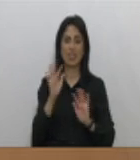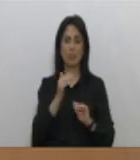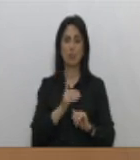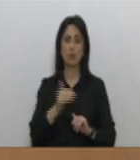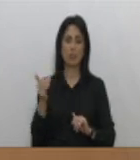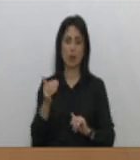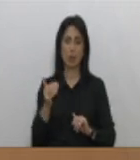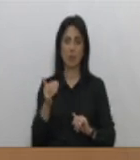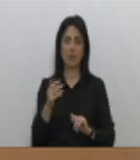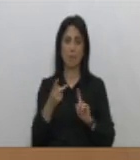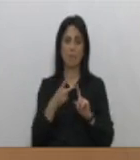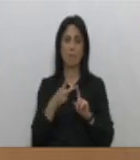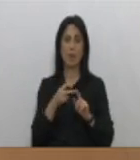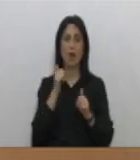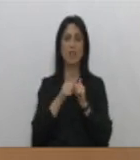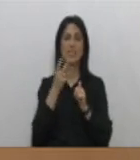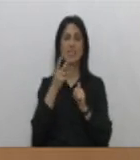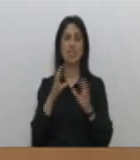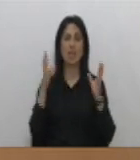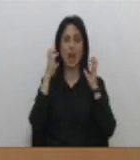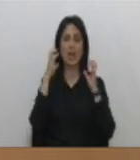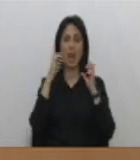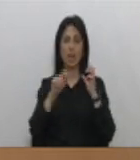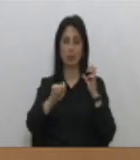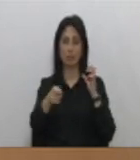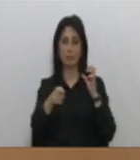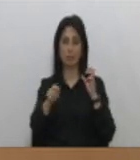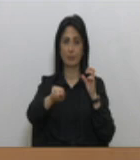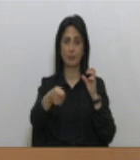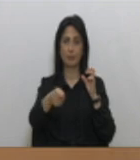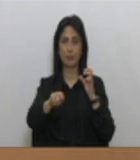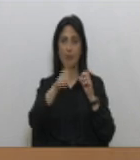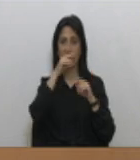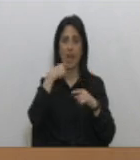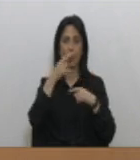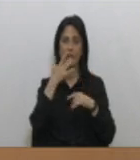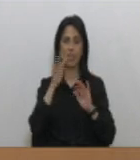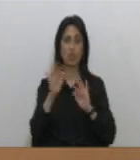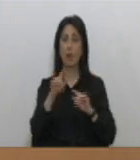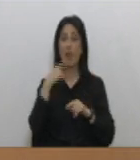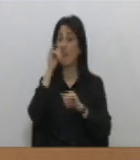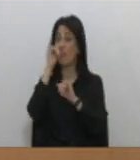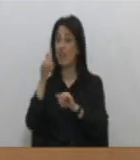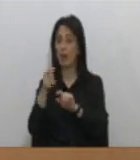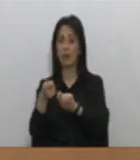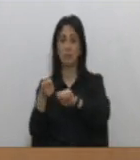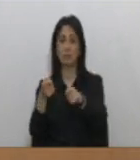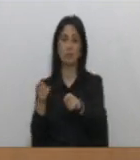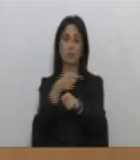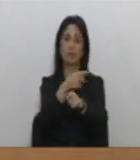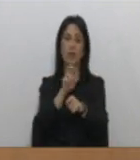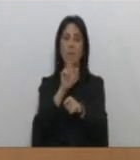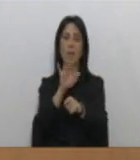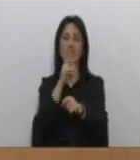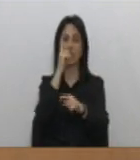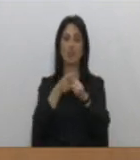მოძრაობის მეორე სიხშირე, მეორე არხი ხალხო ჩათვალეთ. Რასაც ვერ ამბობს ნაციონალური მოძრაობა, ამ შემთხვევაში ამბობენ